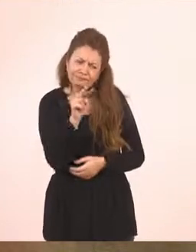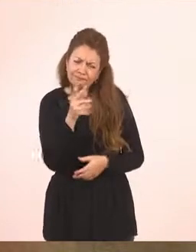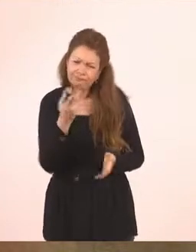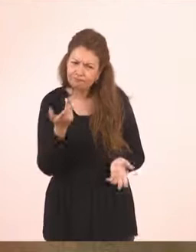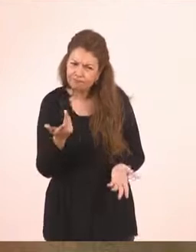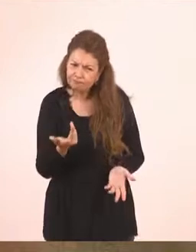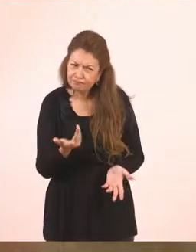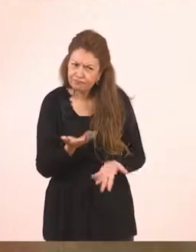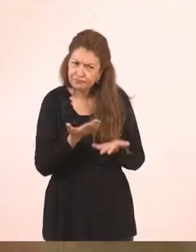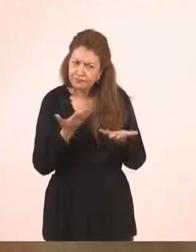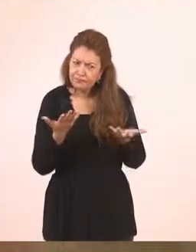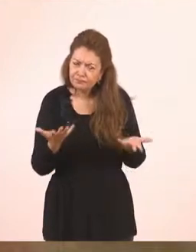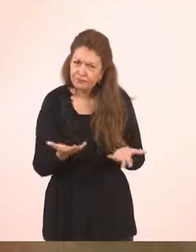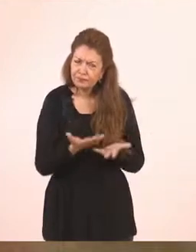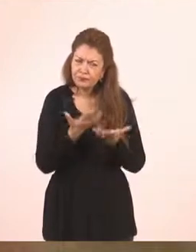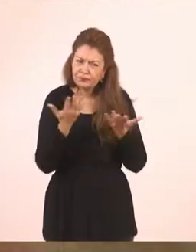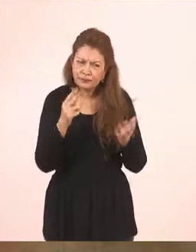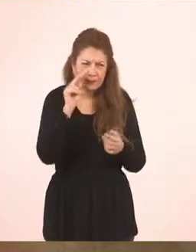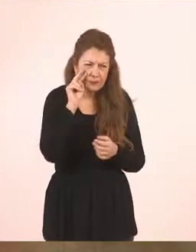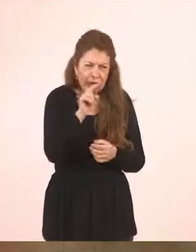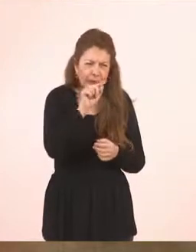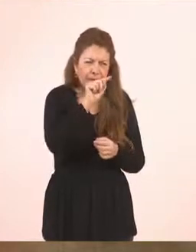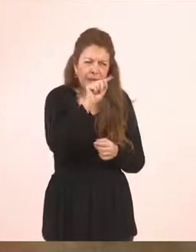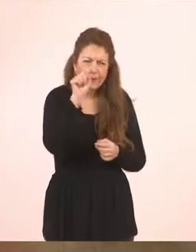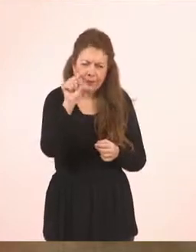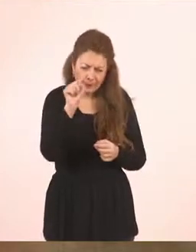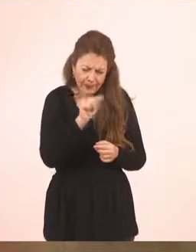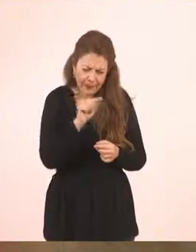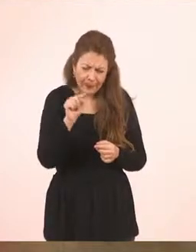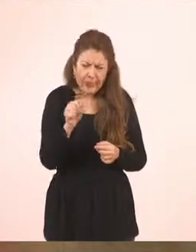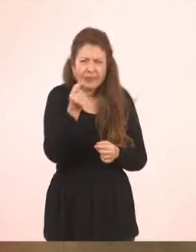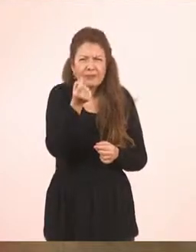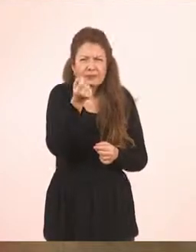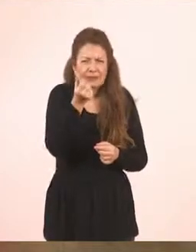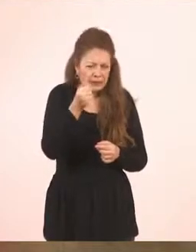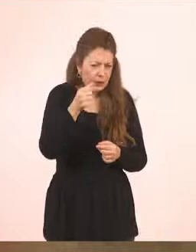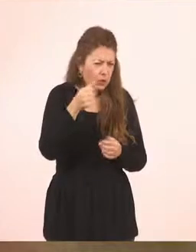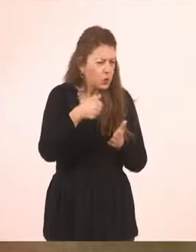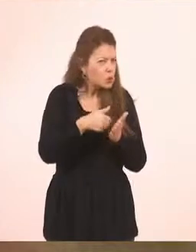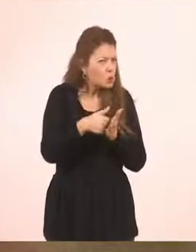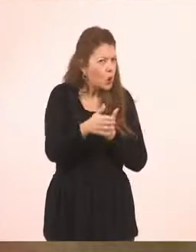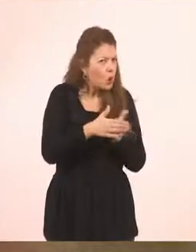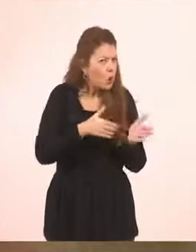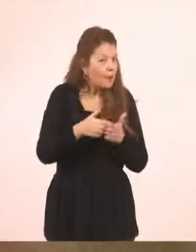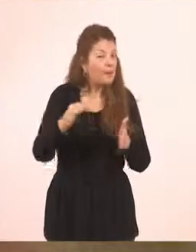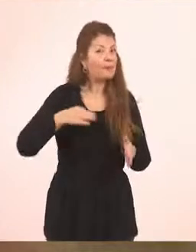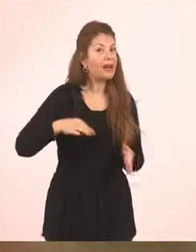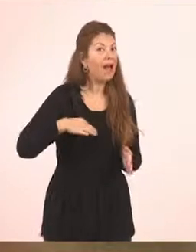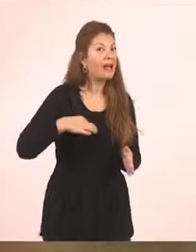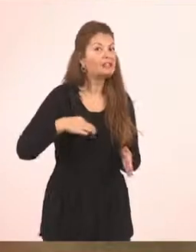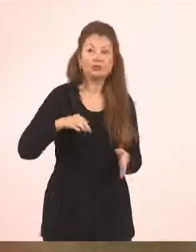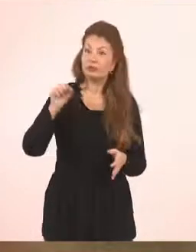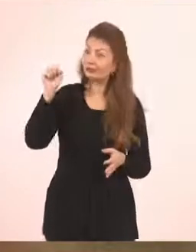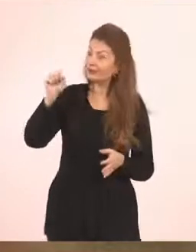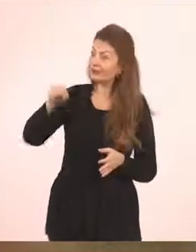προσεκτικά, βλέπω σε κάποια σημεία σαν να αρχίζει να φαίνεται λίγο πράσινο. Λίγο